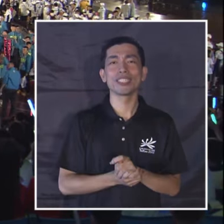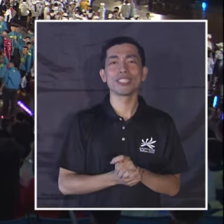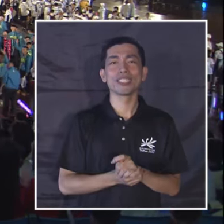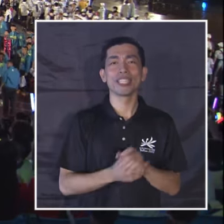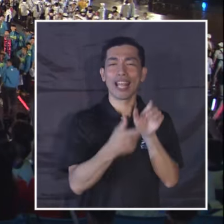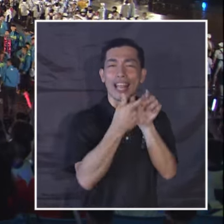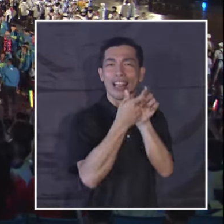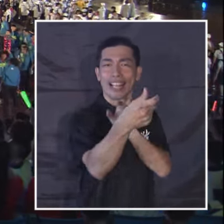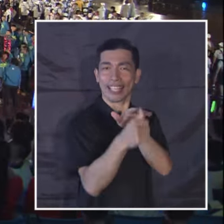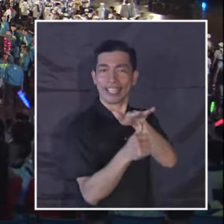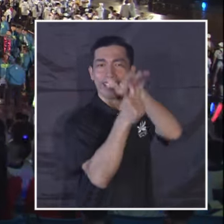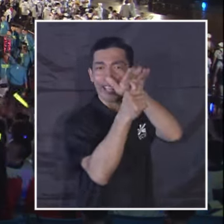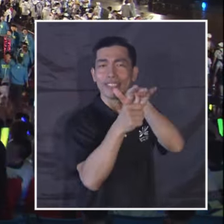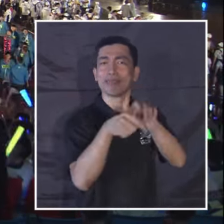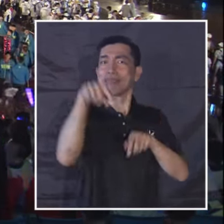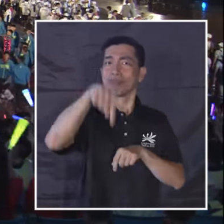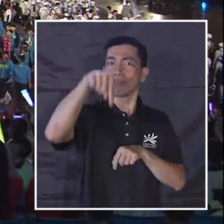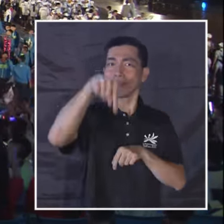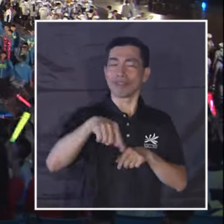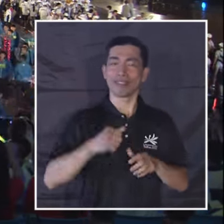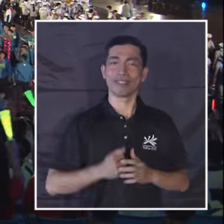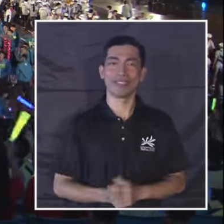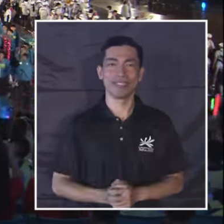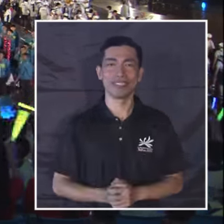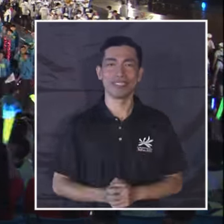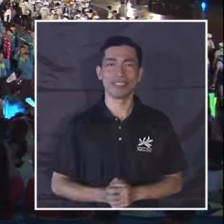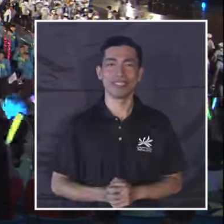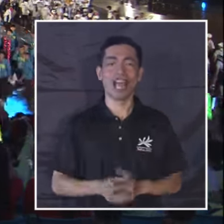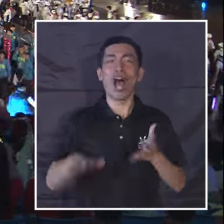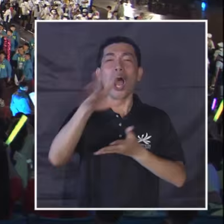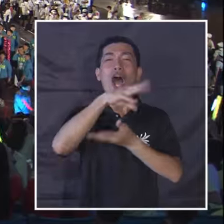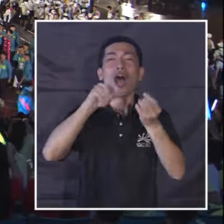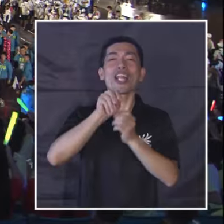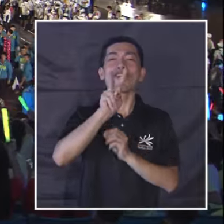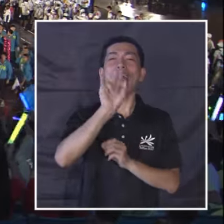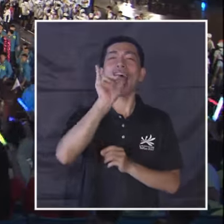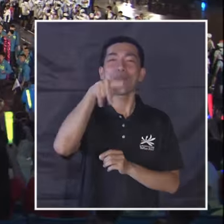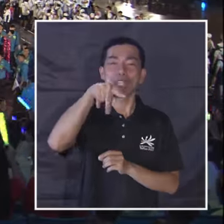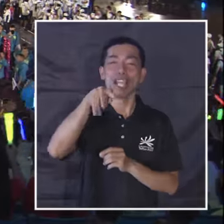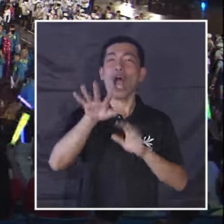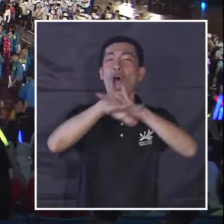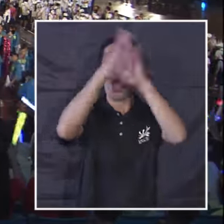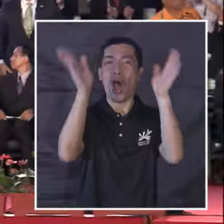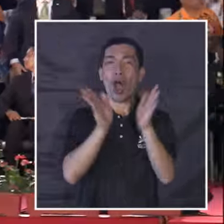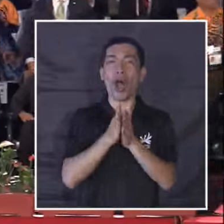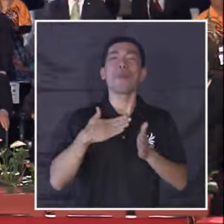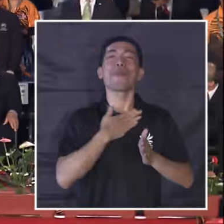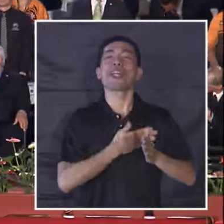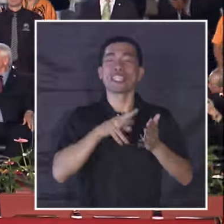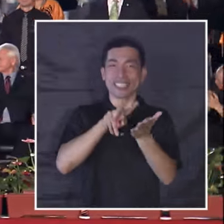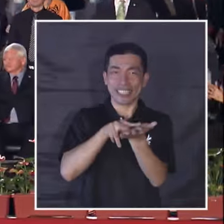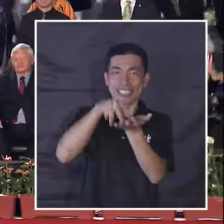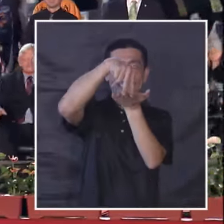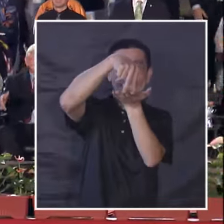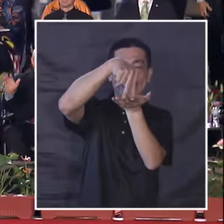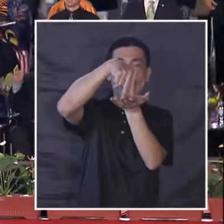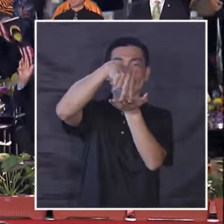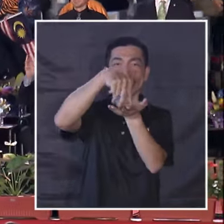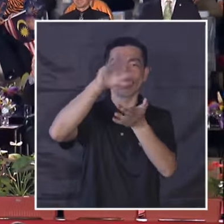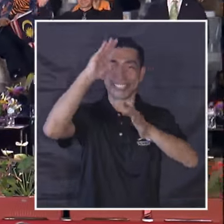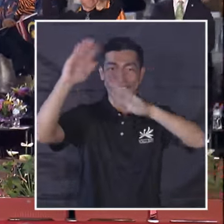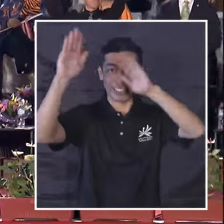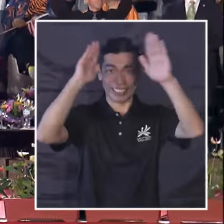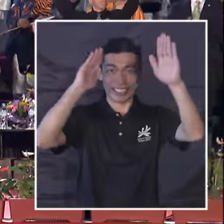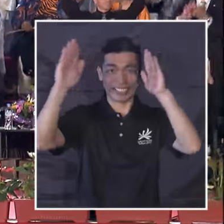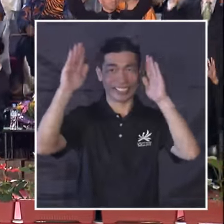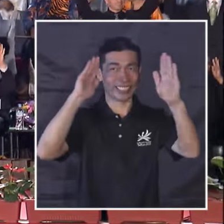吗？谢谢。还有所有的贵宾，我们一起起立致敬。 也谢谢大家今天能够来